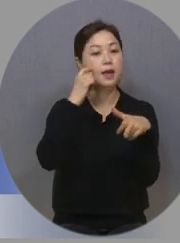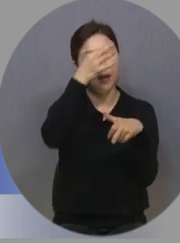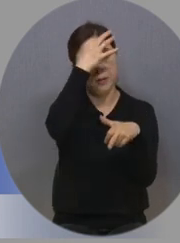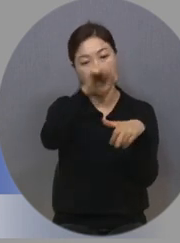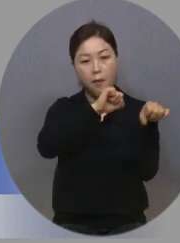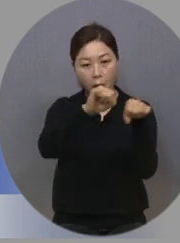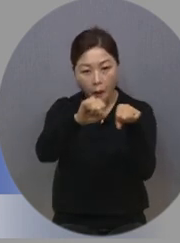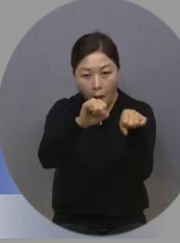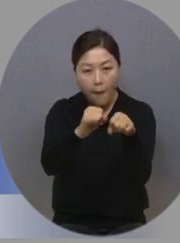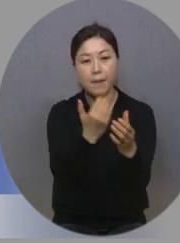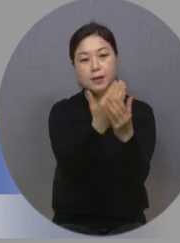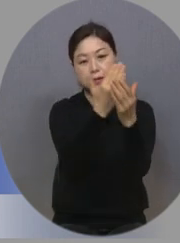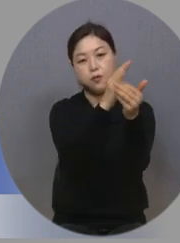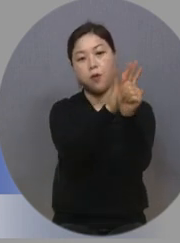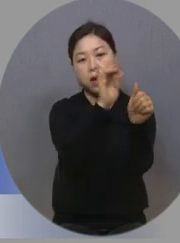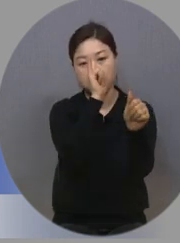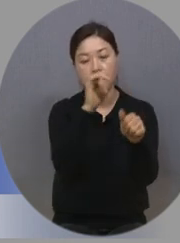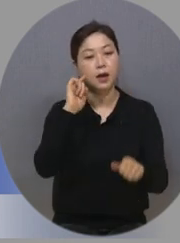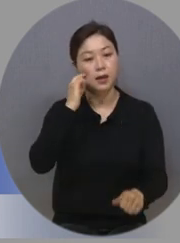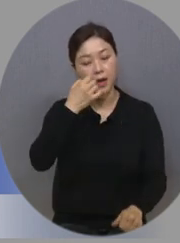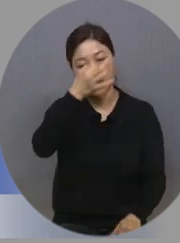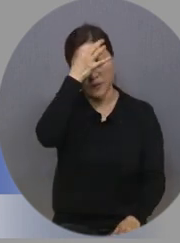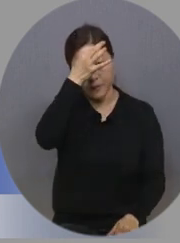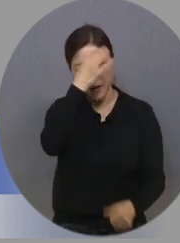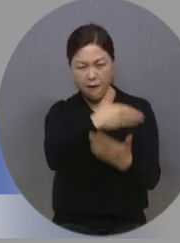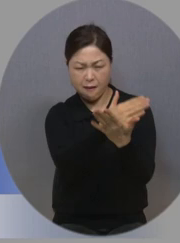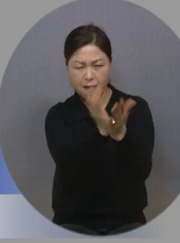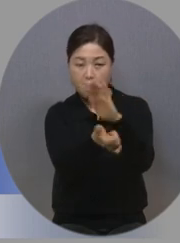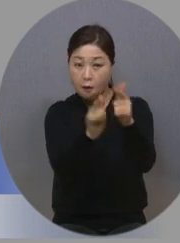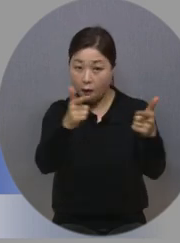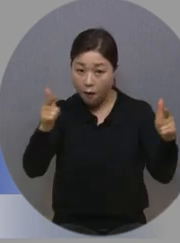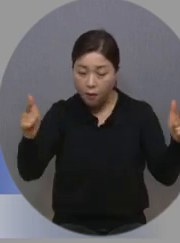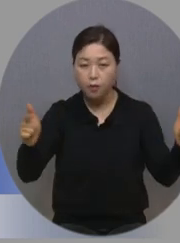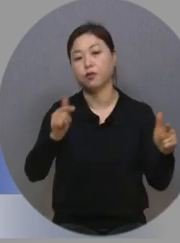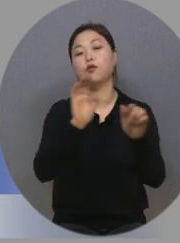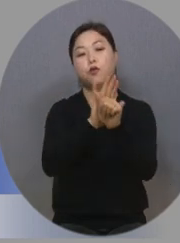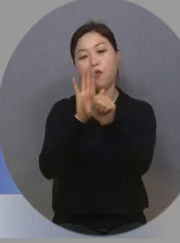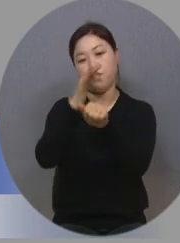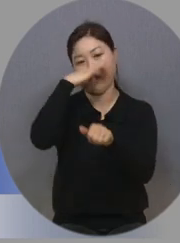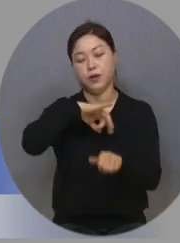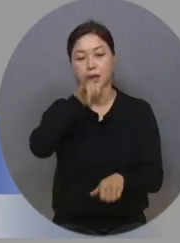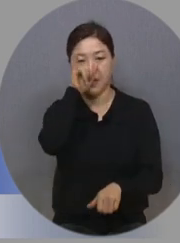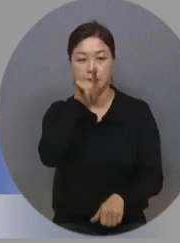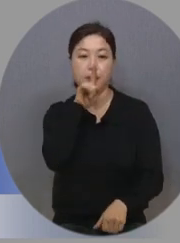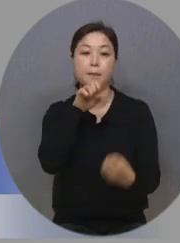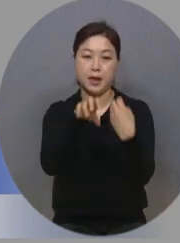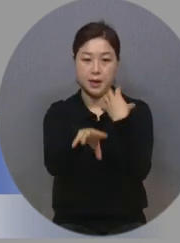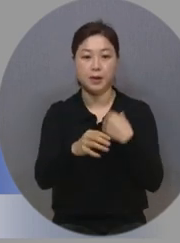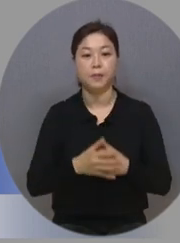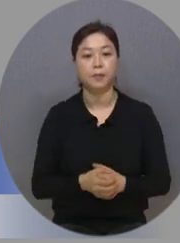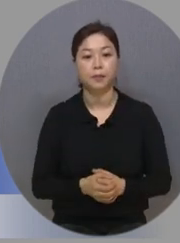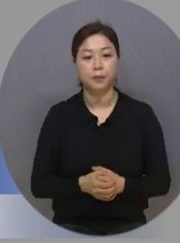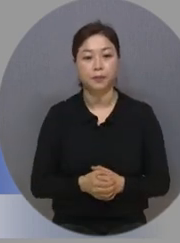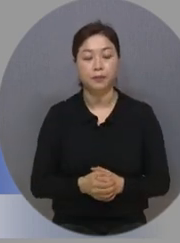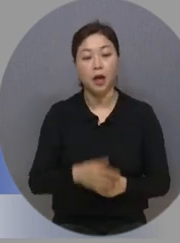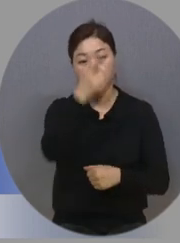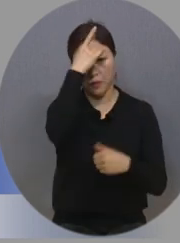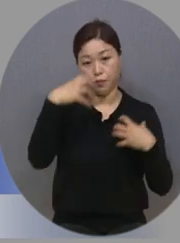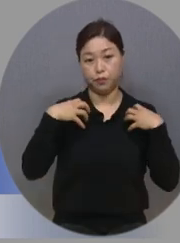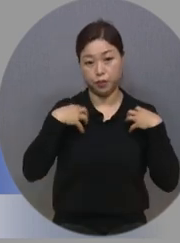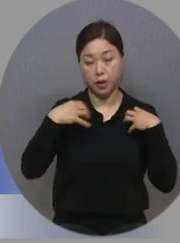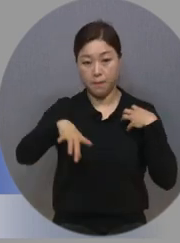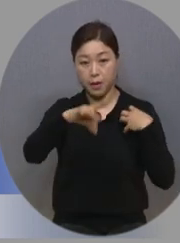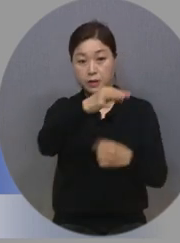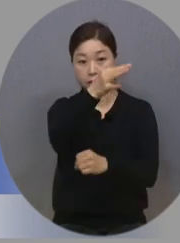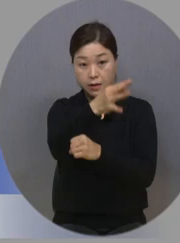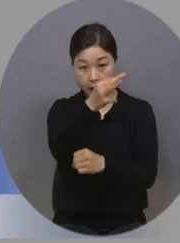기여하고 예술계의 다양성 확보에도 도움이 될 것이라는 응답 결과가 나오기도 했습니다. 아울러 정부는 이